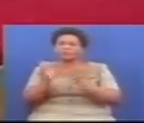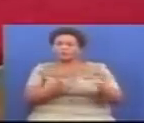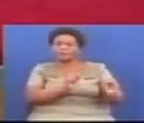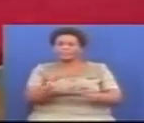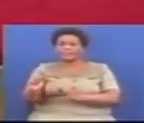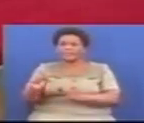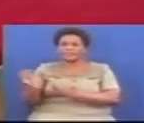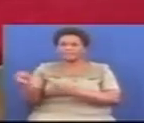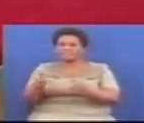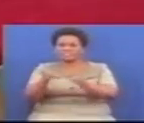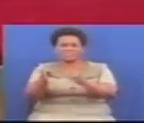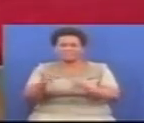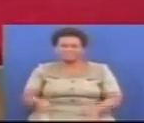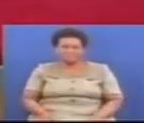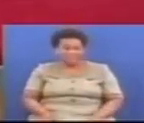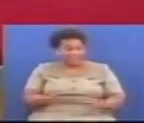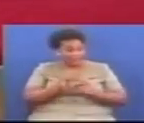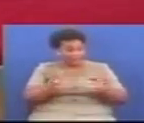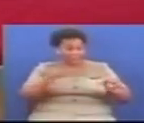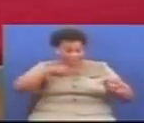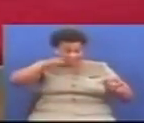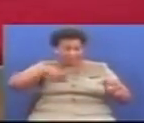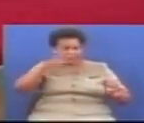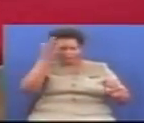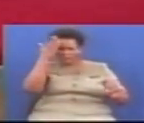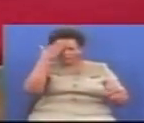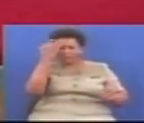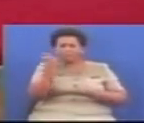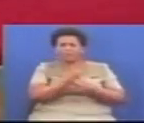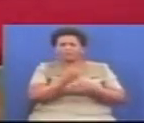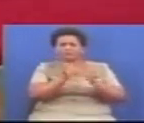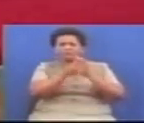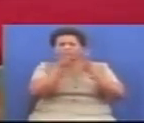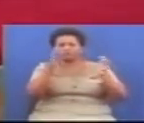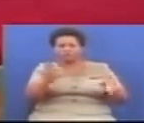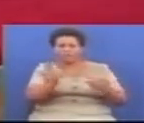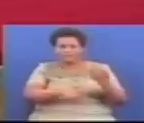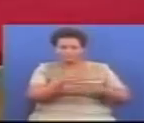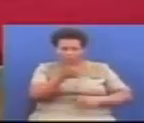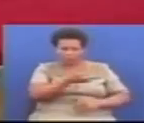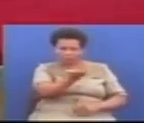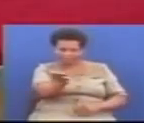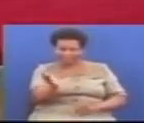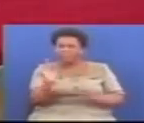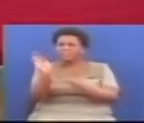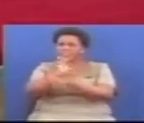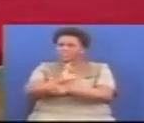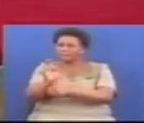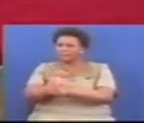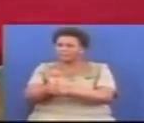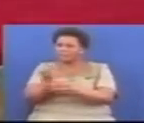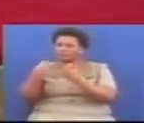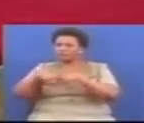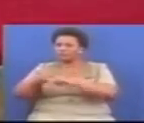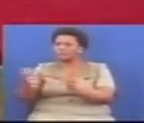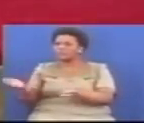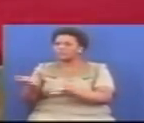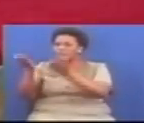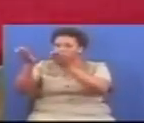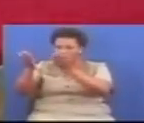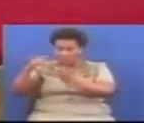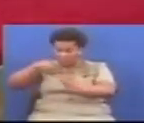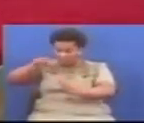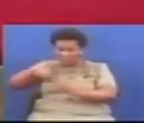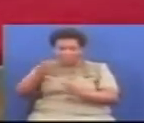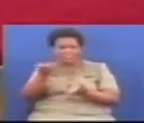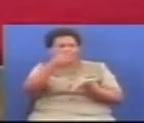hivyo, kwa kuzingatia kazi kubwa inayotekelezwa na viongozi hawa katika usimamia shughuli za maendeleo katika maeneo yao, serikali inawalipa posho kutokana na